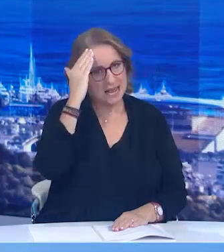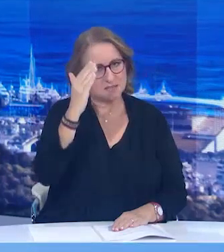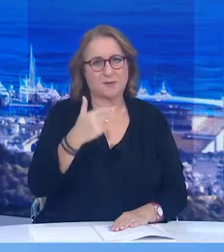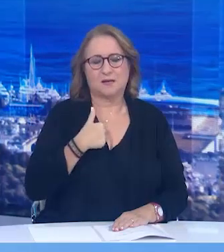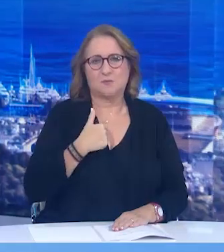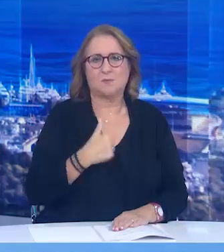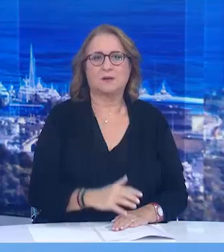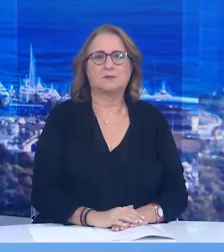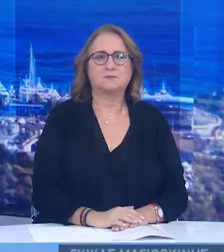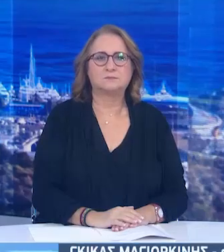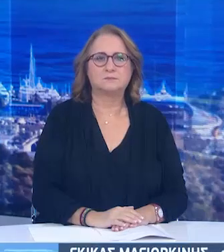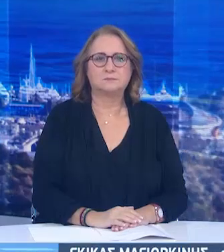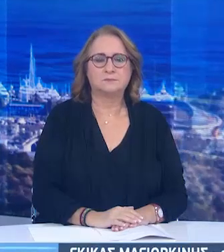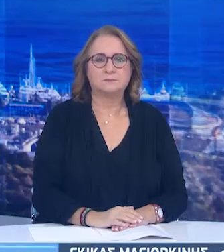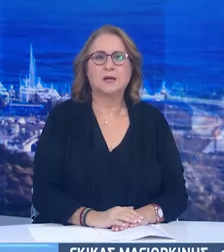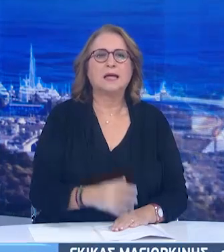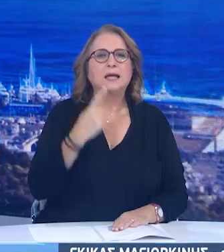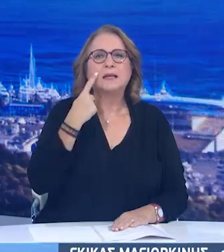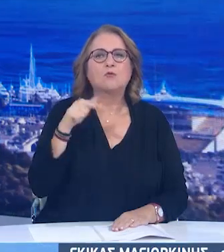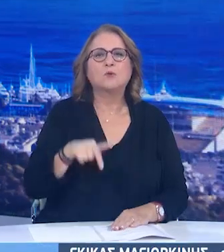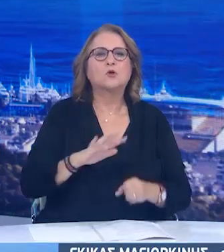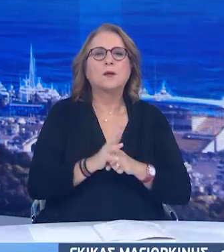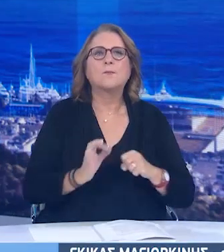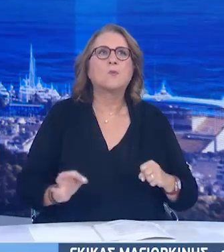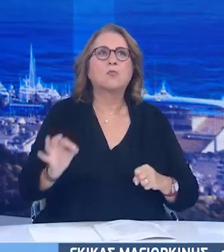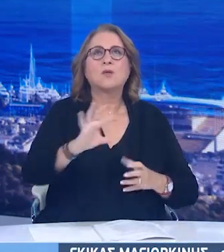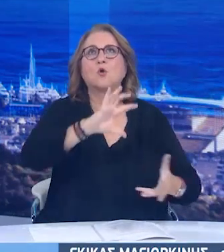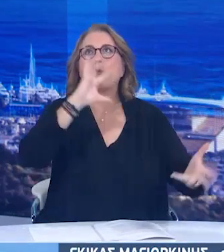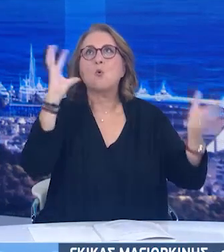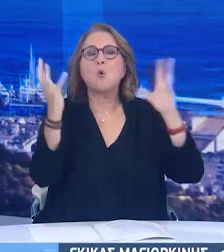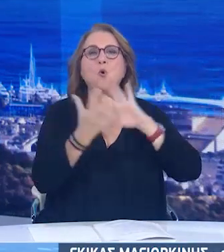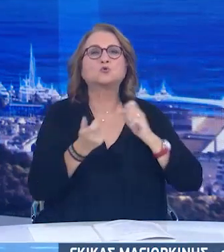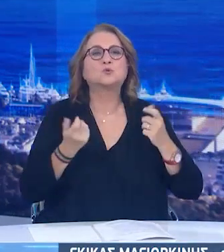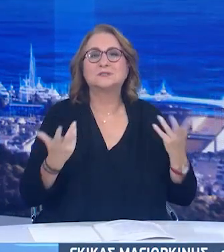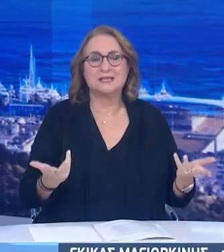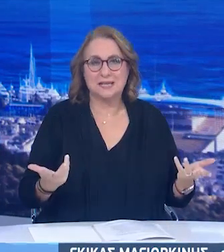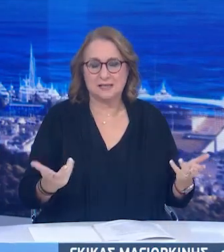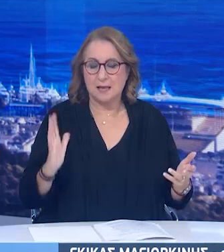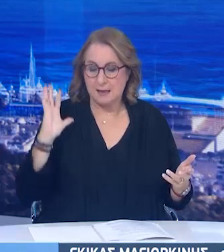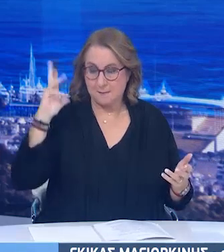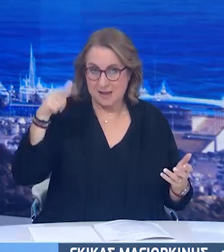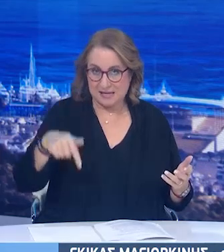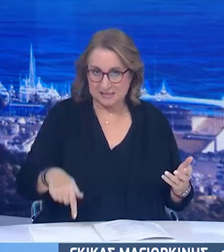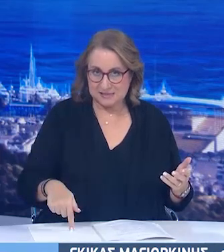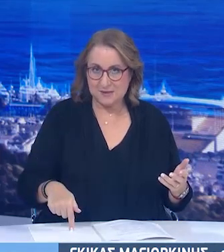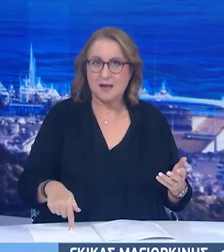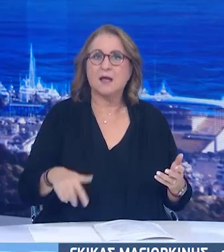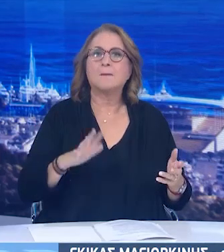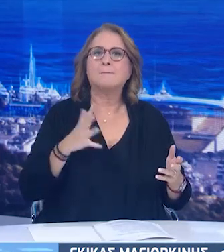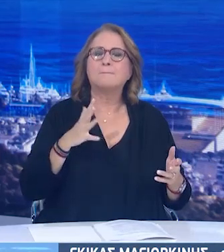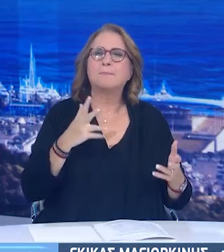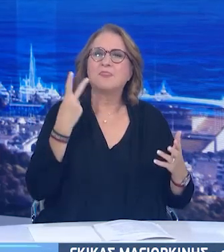εμένα. Να δούμε λιγάκι πώς κινείται η επιδημία στον υπόλοιπο κόσμο. Μέχρι σήμερα έχουν καταγραφεί περισσότερες